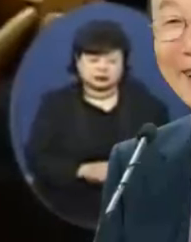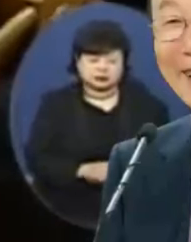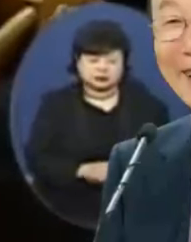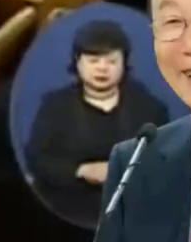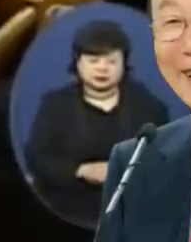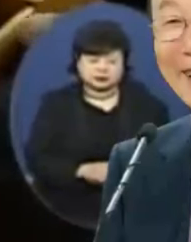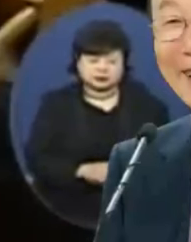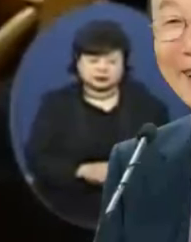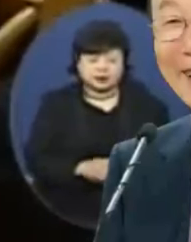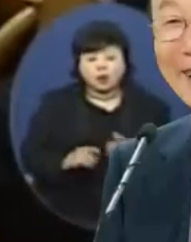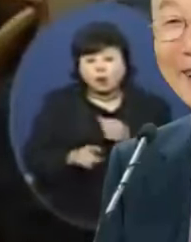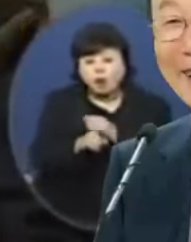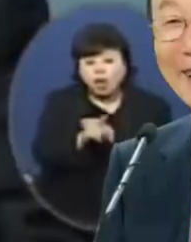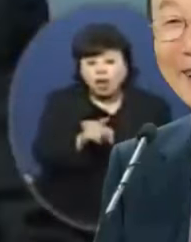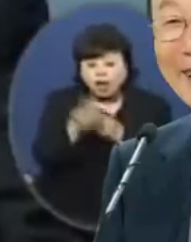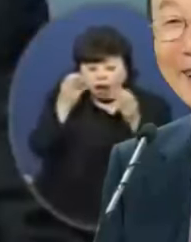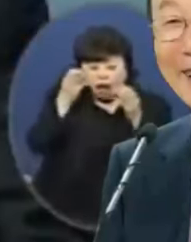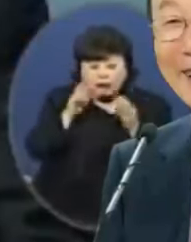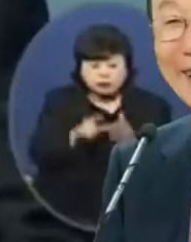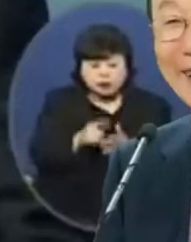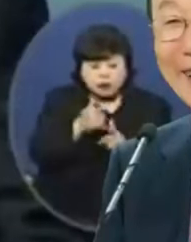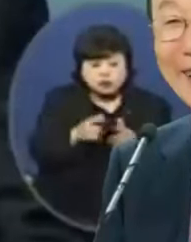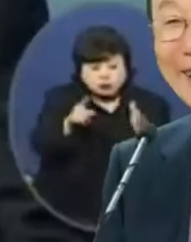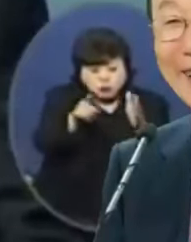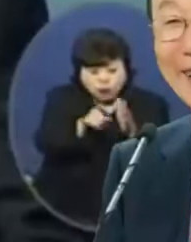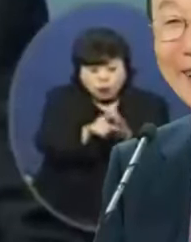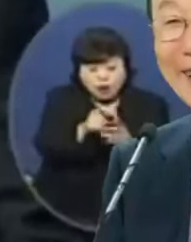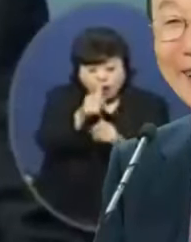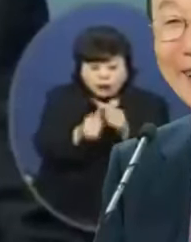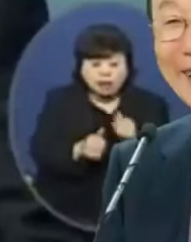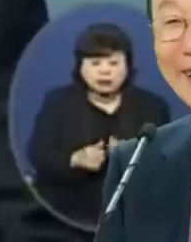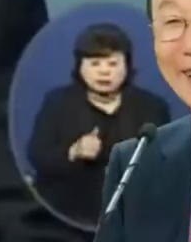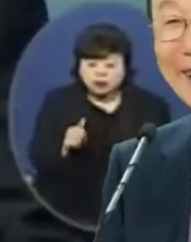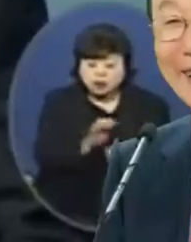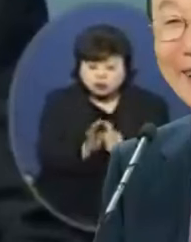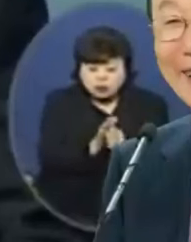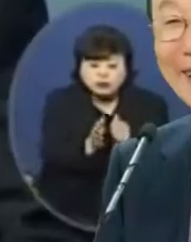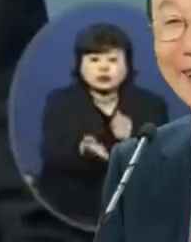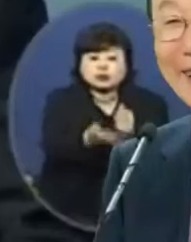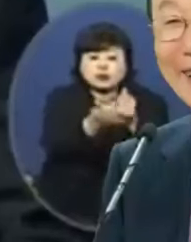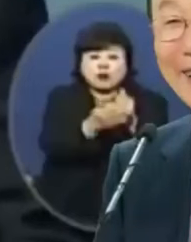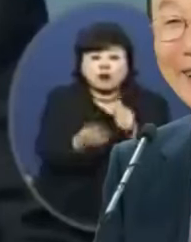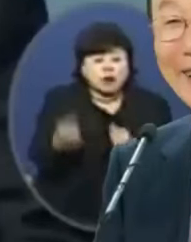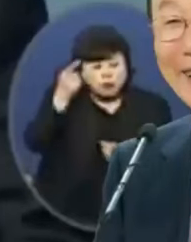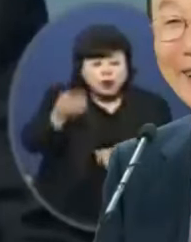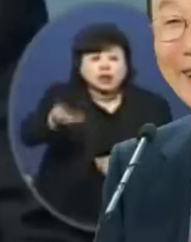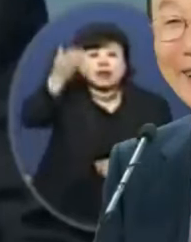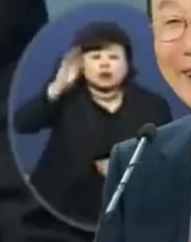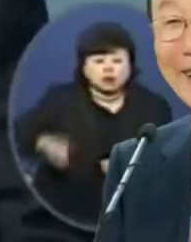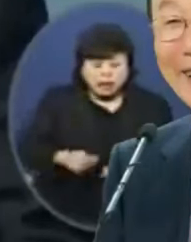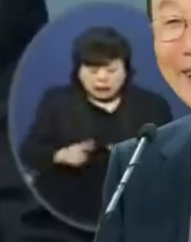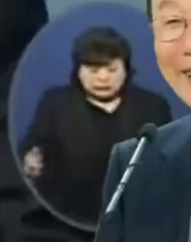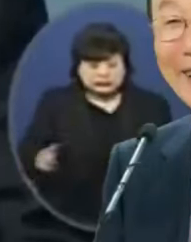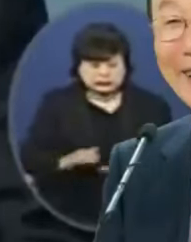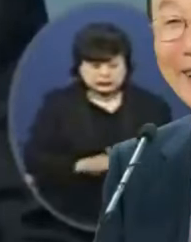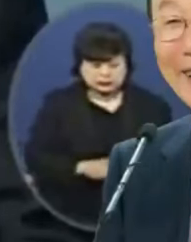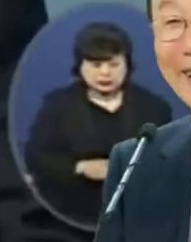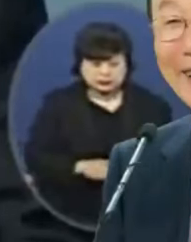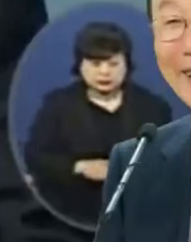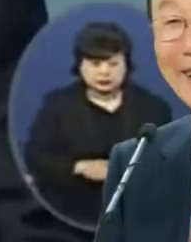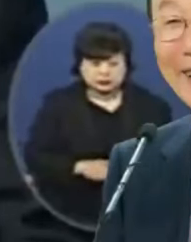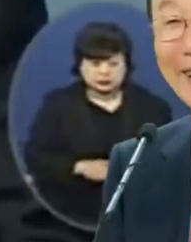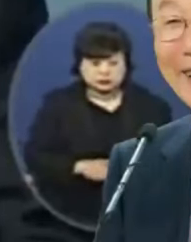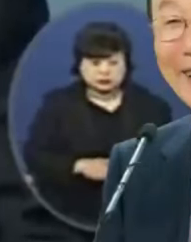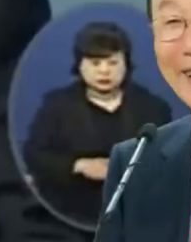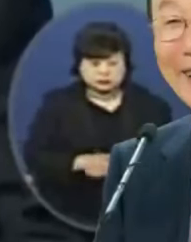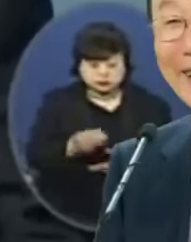것입니다. 왜 어릴 때부터 예수를 믿고 하나님을 섬기는 사람이 머리가 되고 꼬리가 되지 않고 위에 있고 아래 내려가지 않고 남에게 꿈을